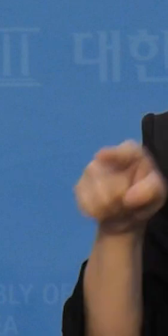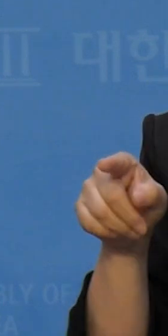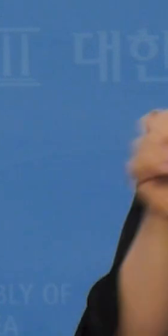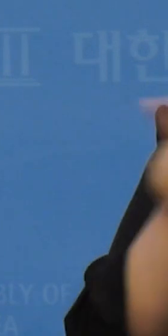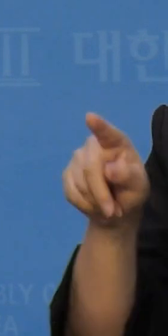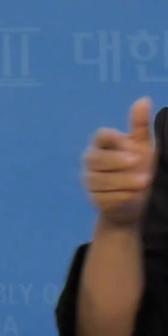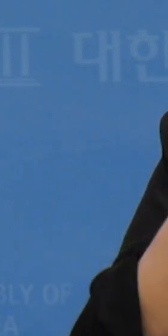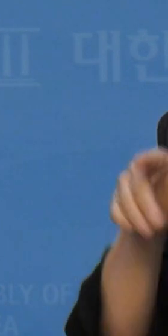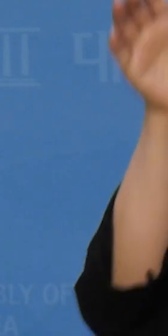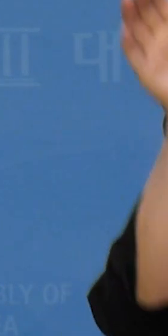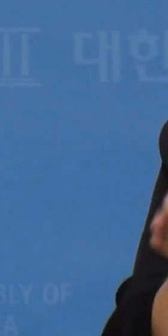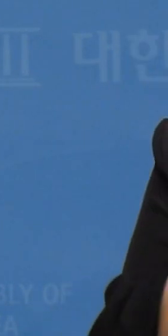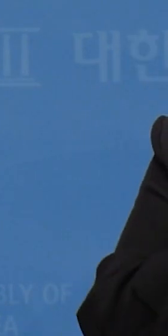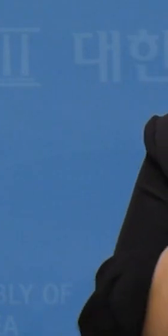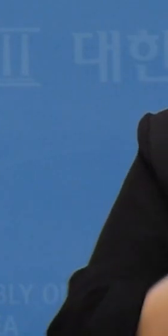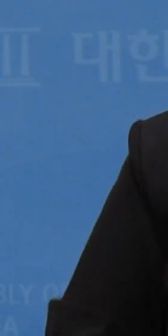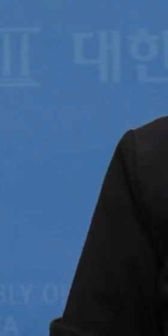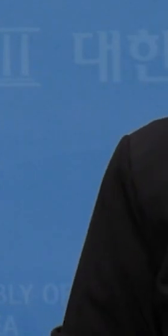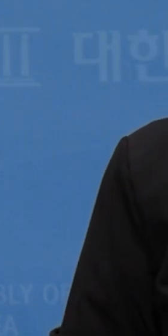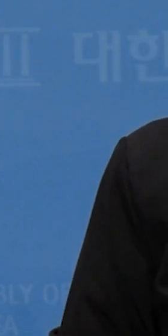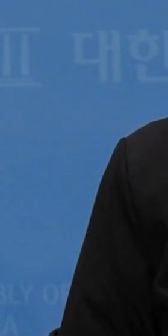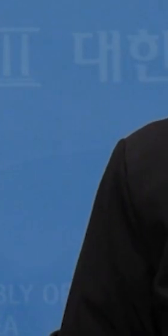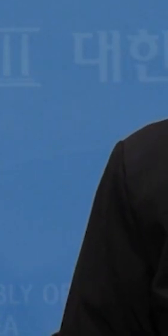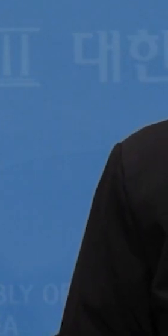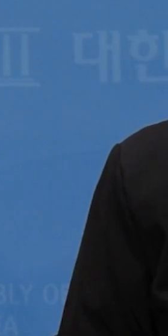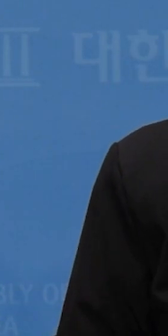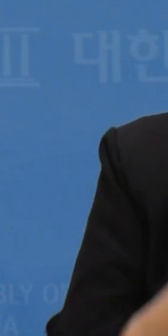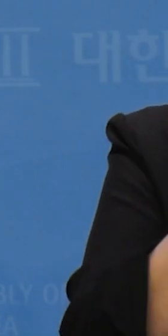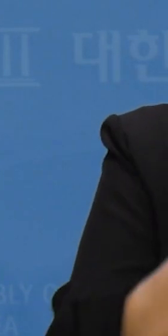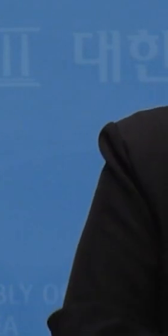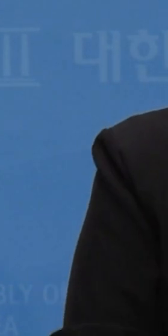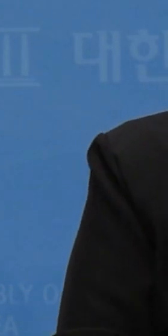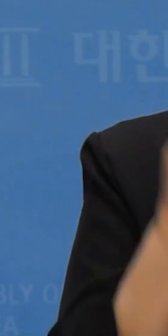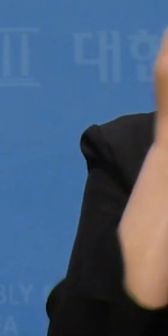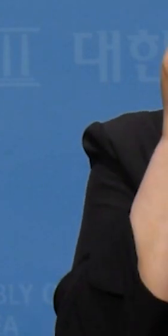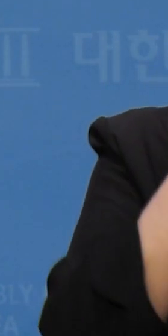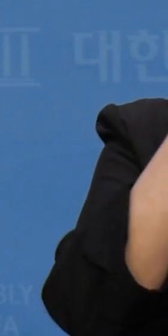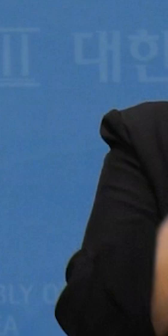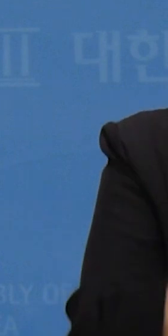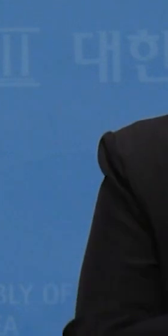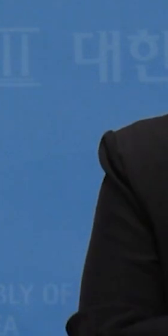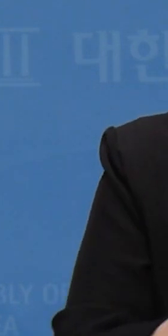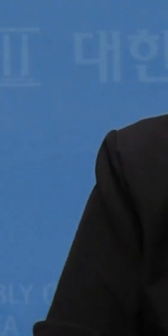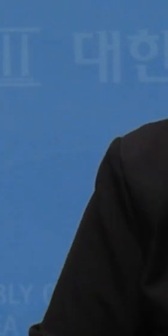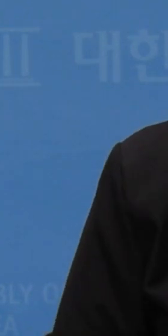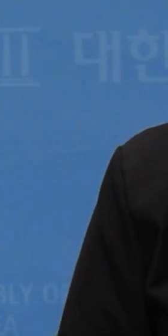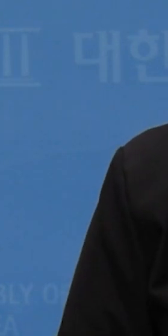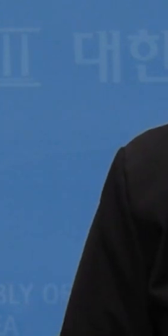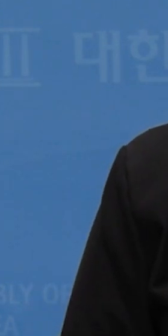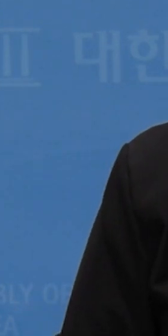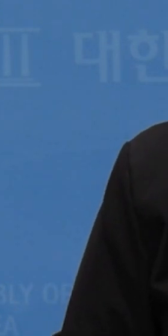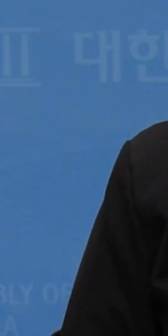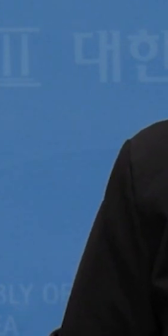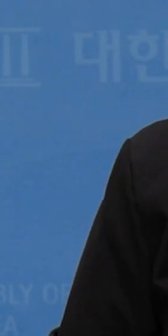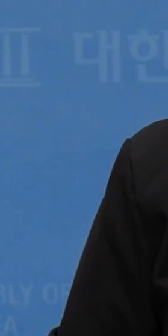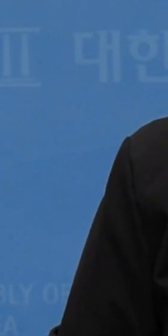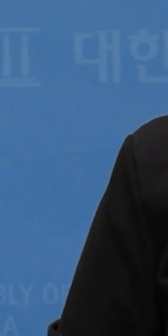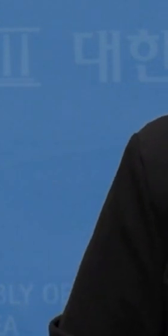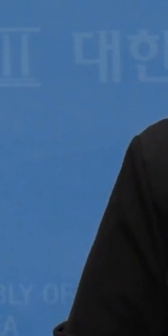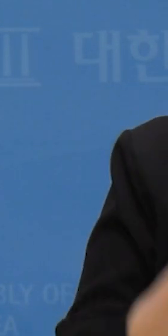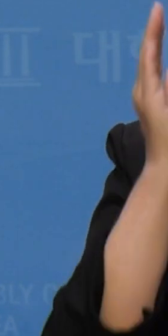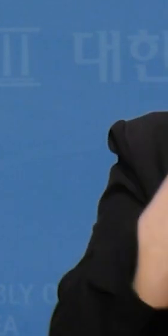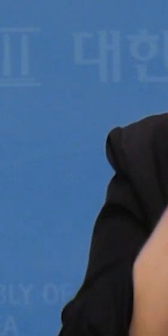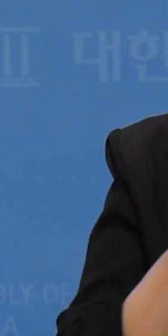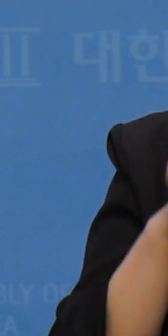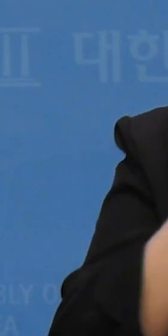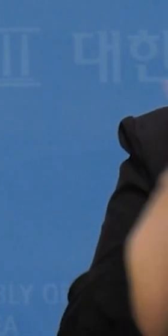파렴치합니다. 윤석열 대통령은 거짓말하지 마십시오. 윤석열 대통령은 왼쪽 오른쪽 가릴